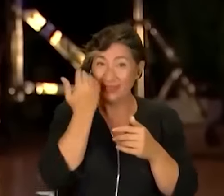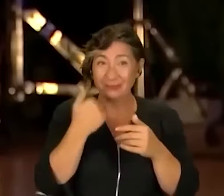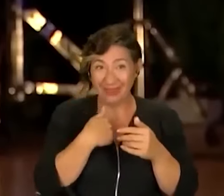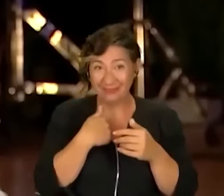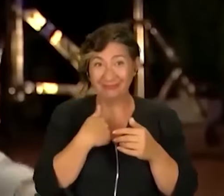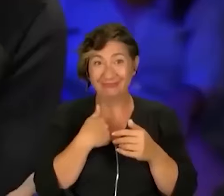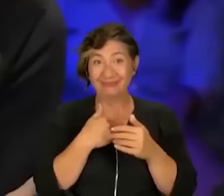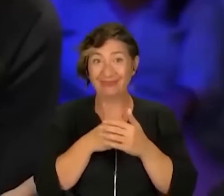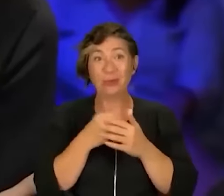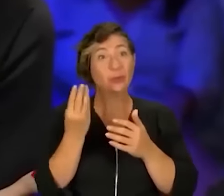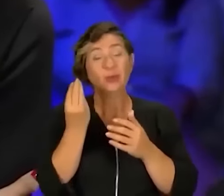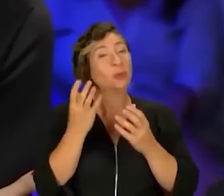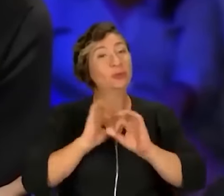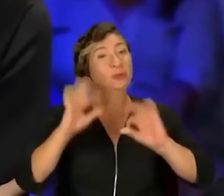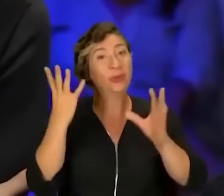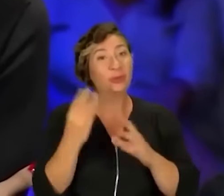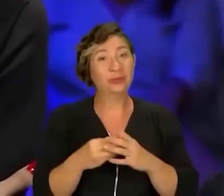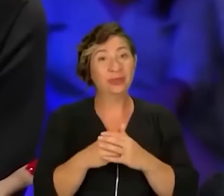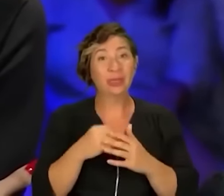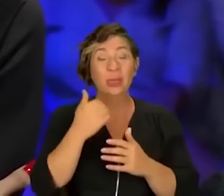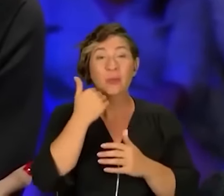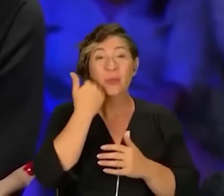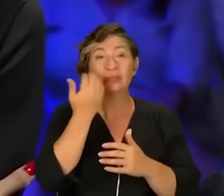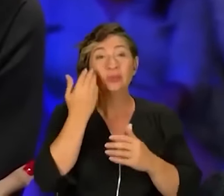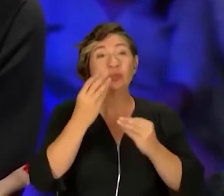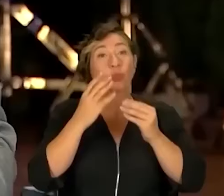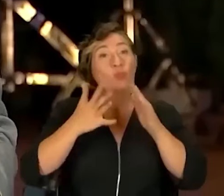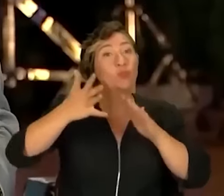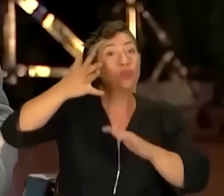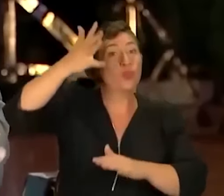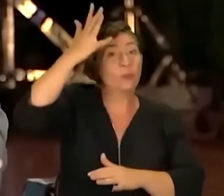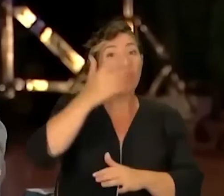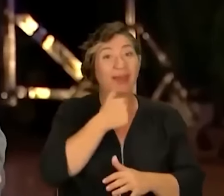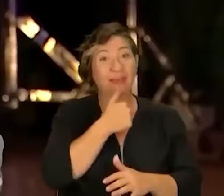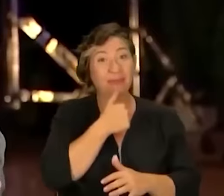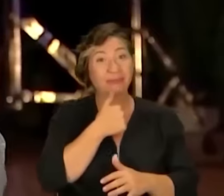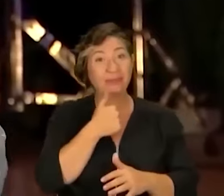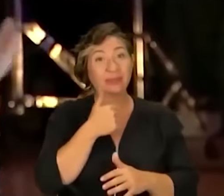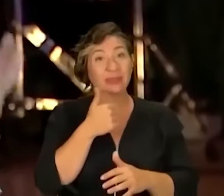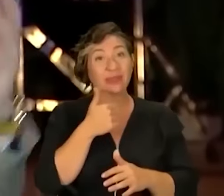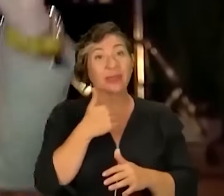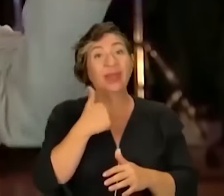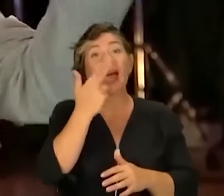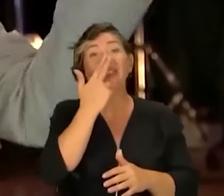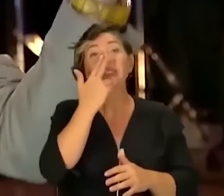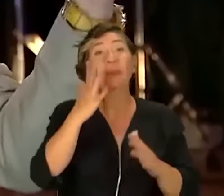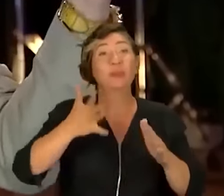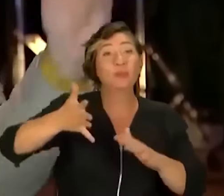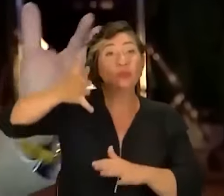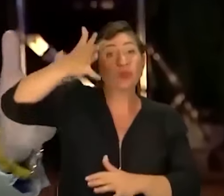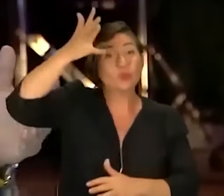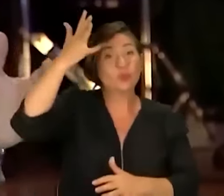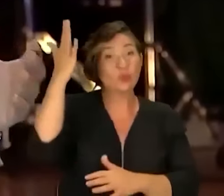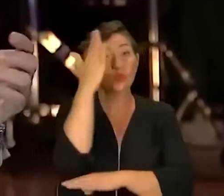Bence çok güzel olur süper olur Beyazıt çok büyük bir herif değil mi Çok büyük Ben hala alışamadım onun